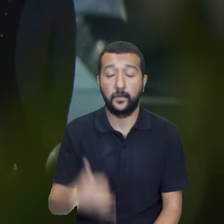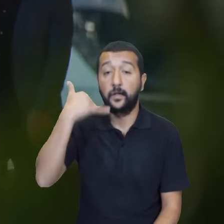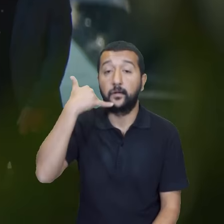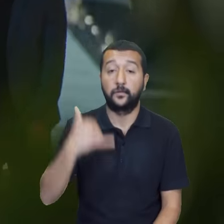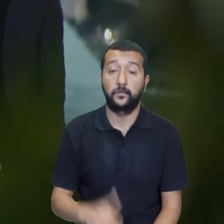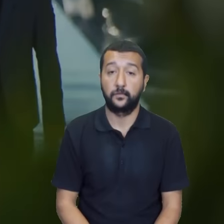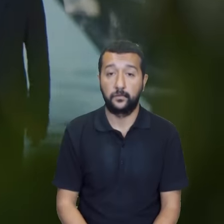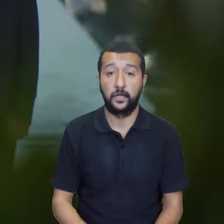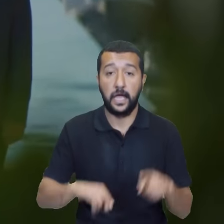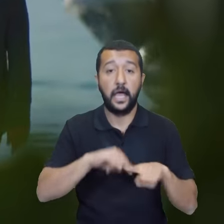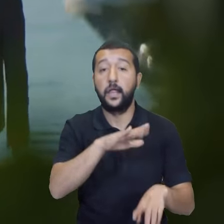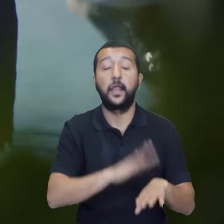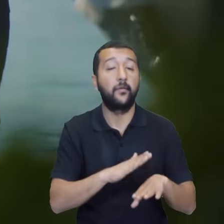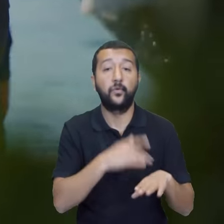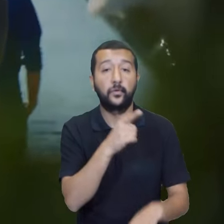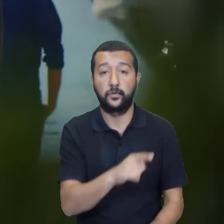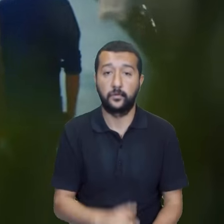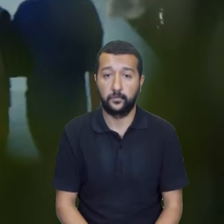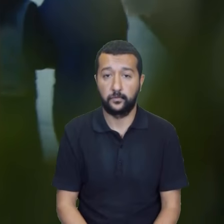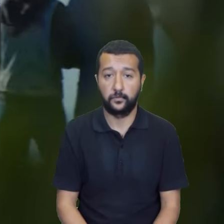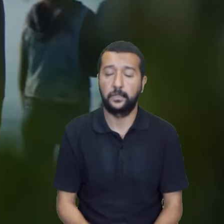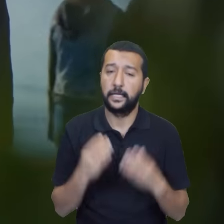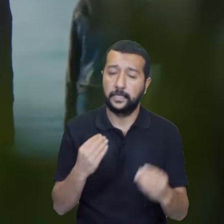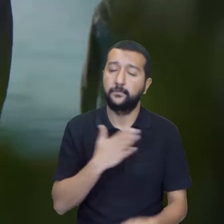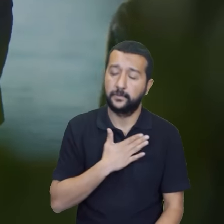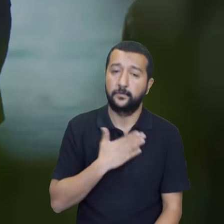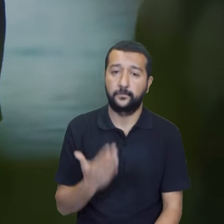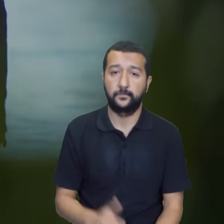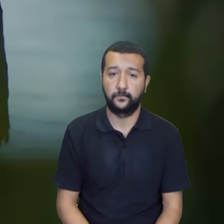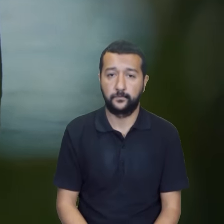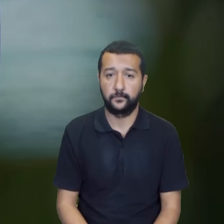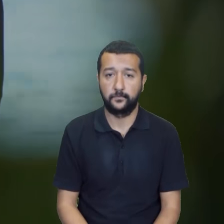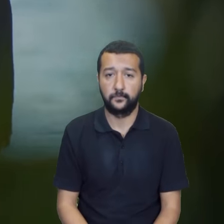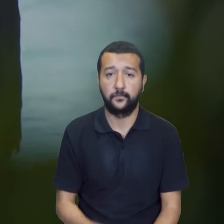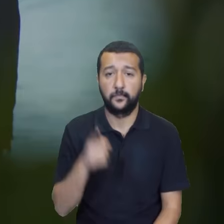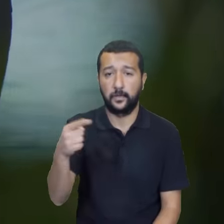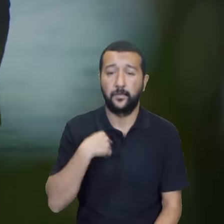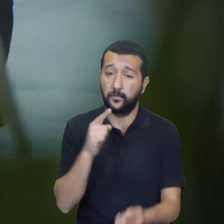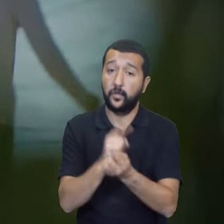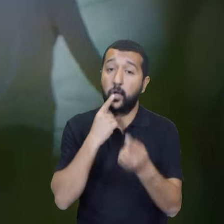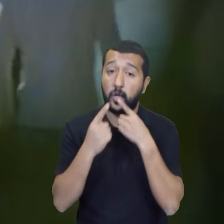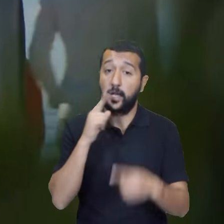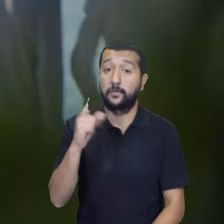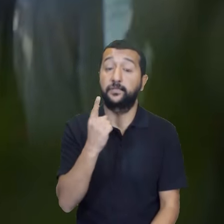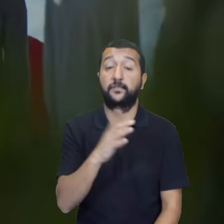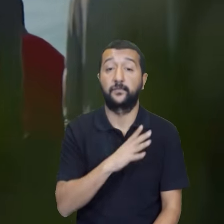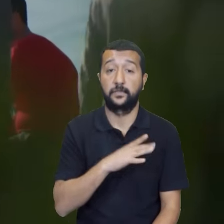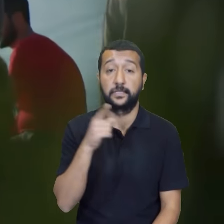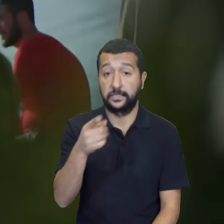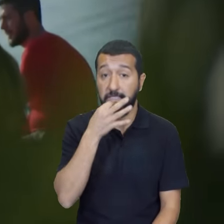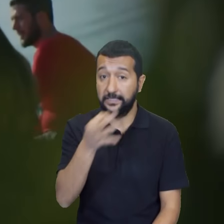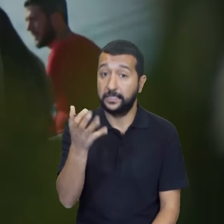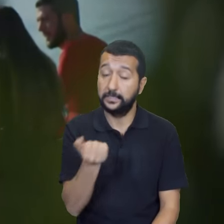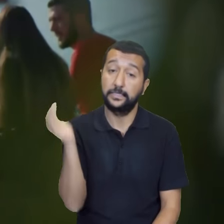Alo. Hale ne haber? İyiyim, sağ ol. Hale, benim seninle konuşmam gereken bir şey var. Eğer